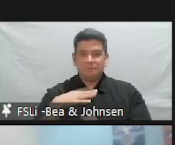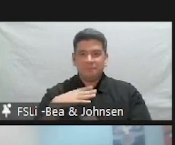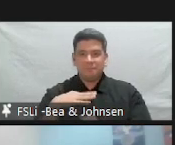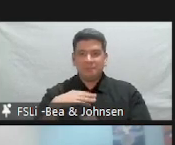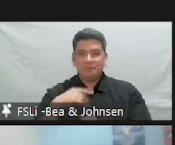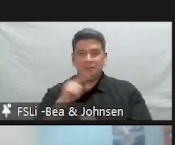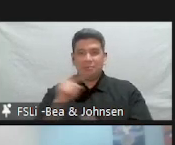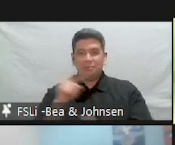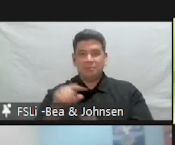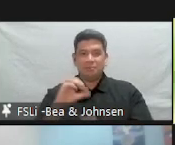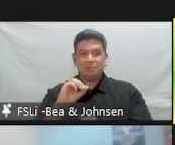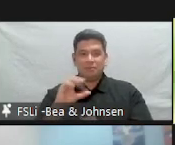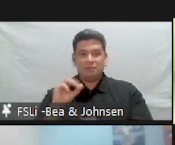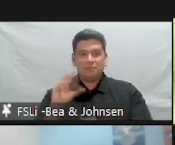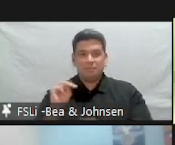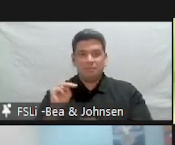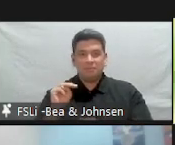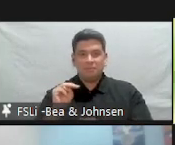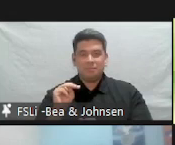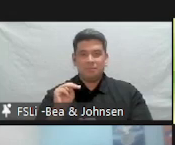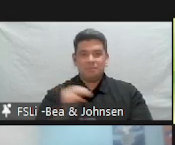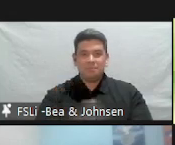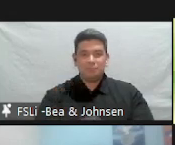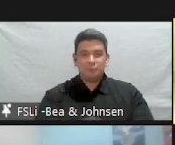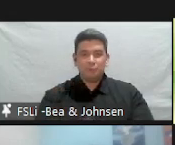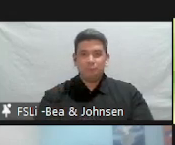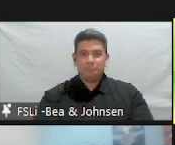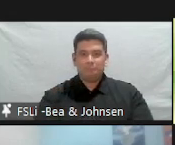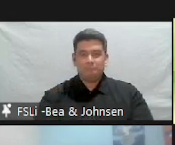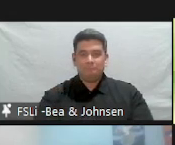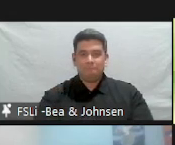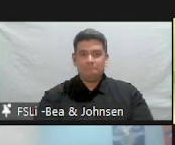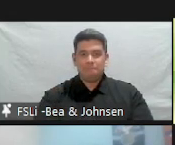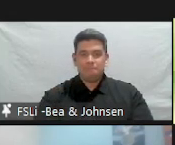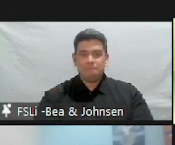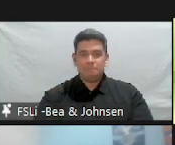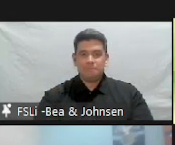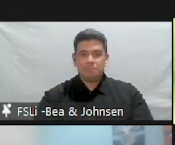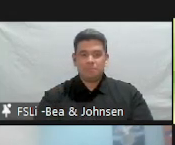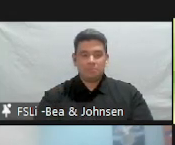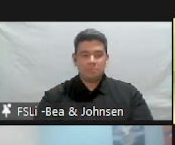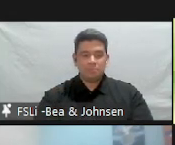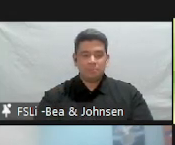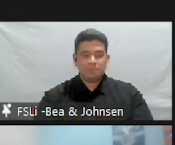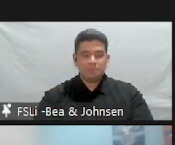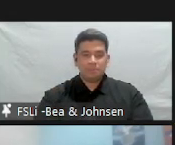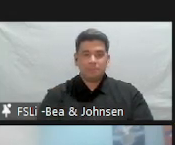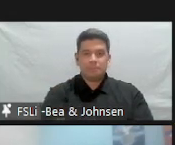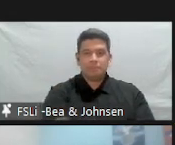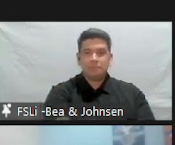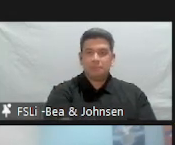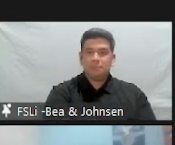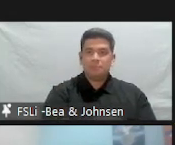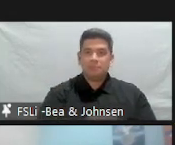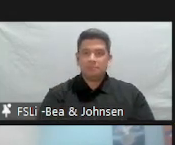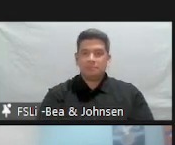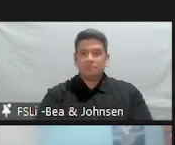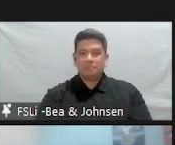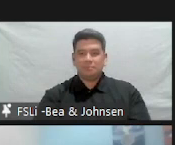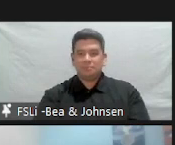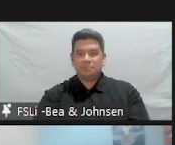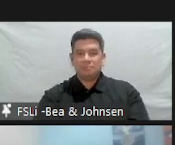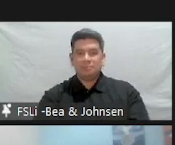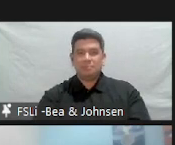Alisin na lang ang background. May, ano nga yung call mo sa bandang huli? Magandang i-ano natin, Clark? Shout out. Ale, ay, yung huling-huli. Yung manananggol